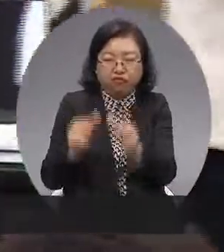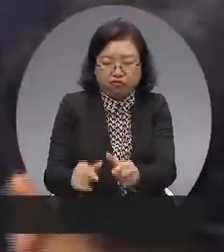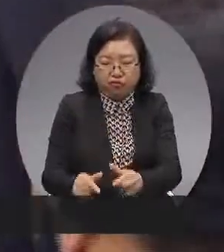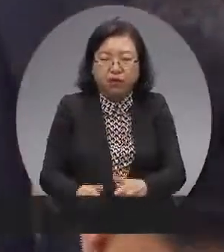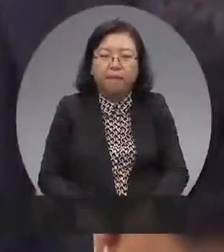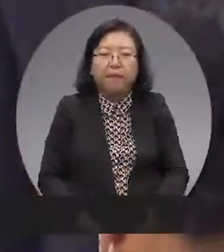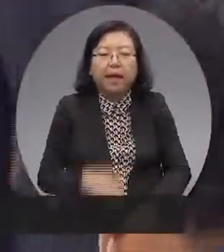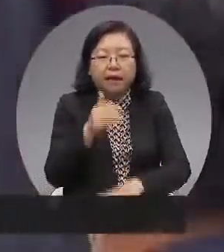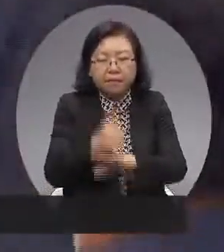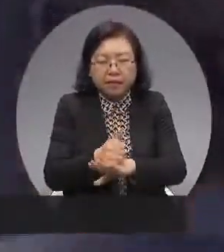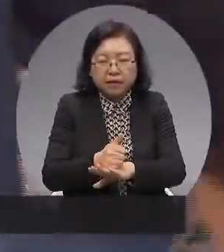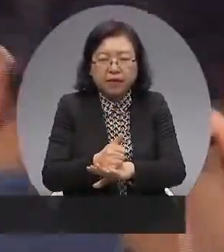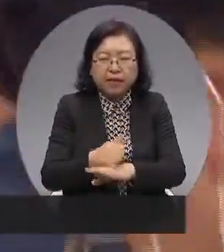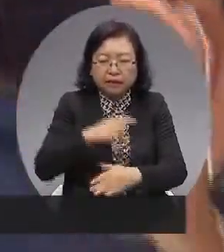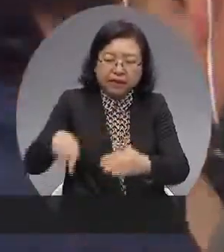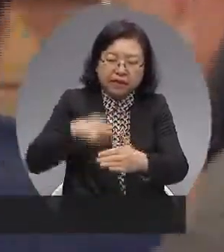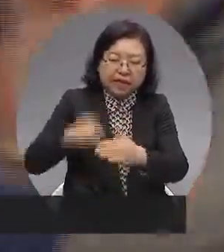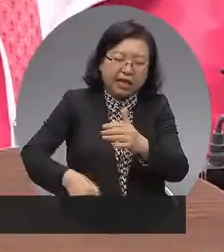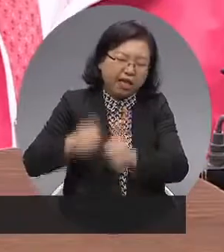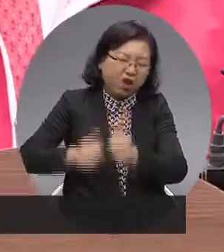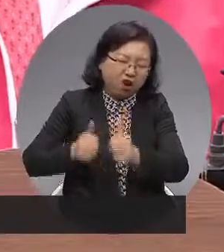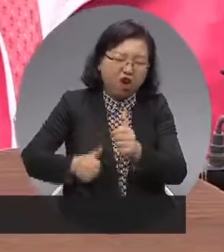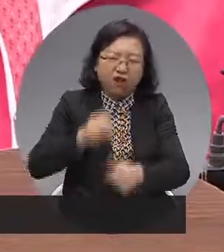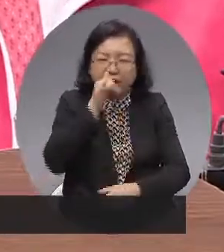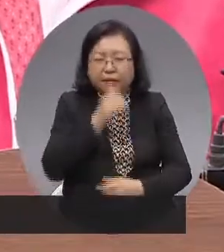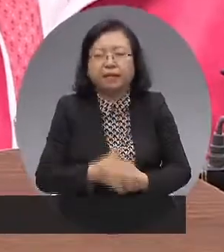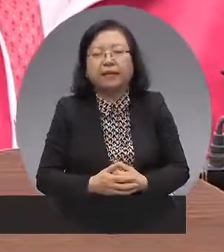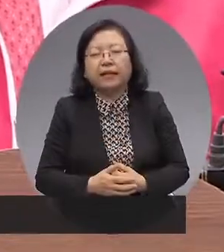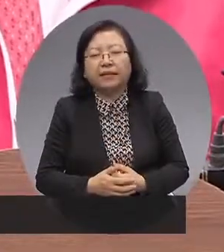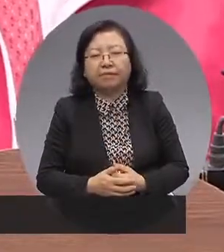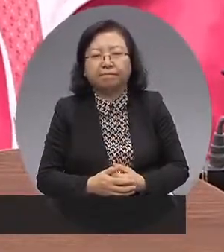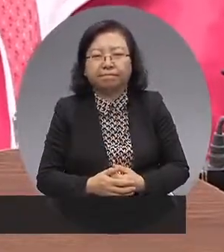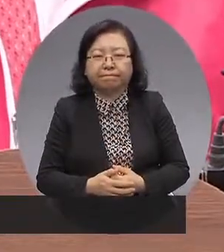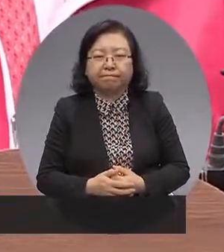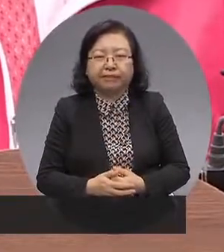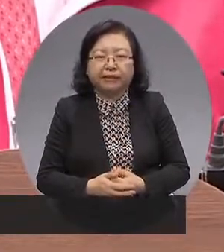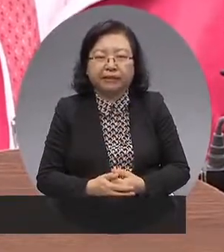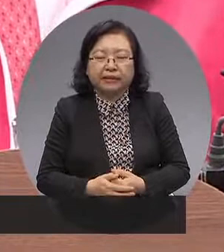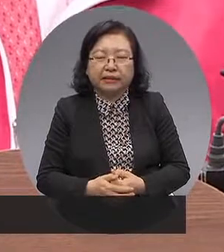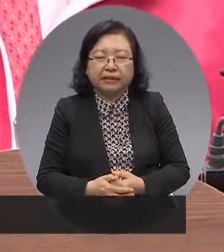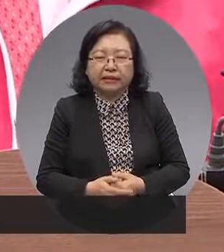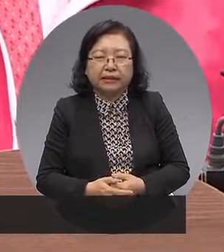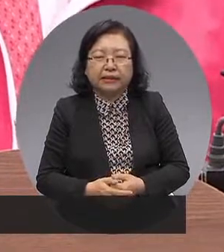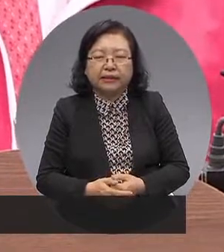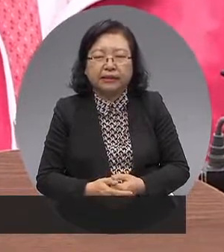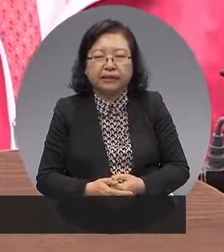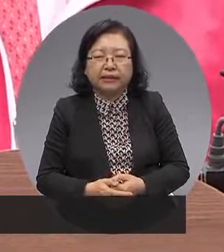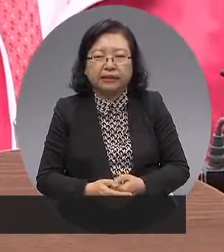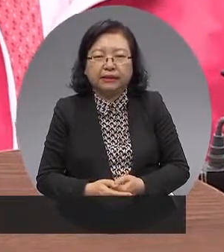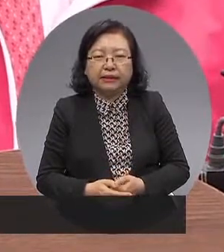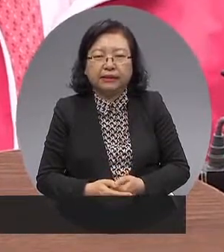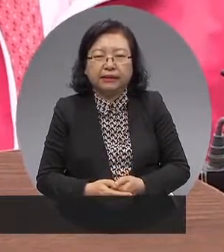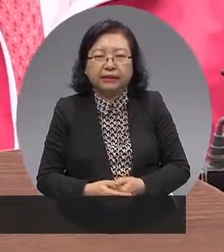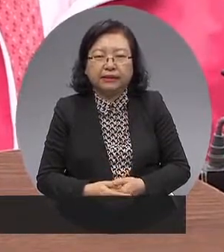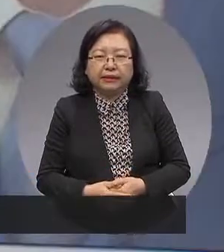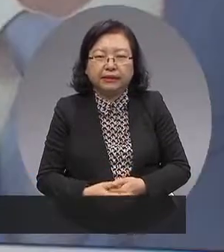향한 마지막 경쟁만 남겨놨습니다. MBC 뉴스 신병관입니다.